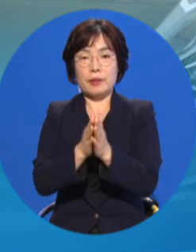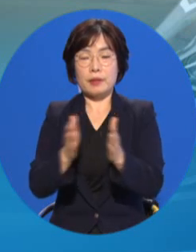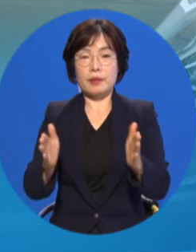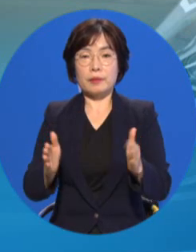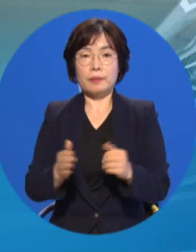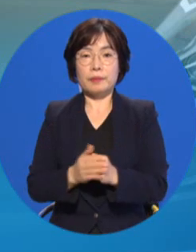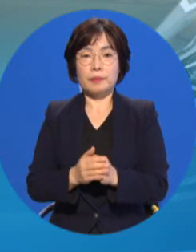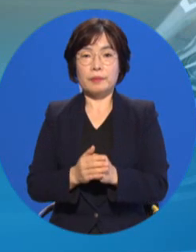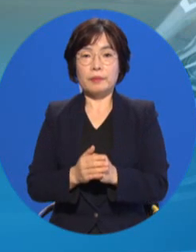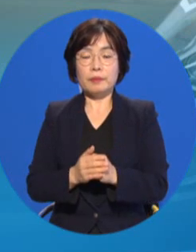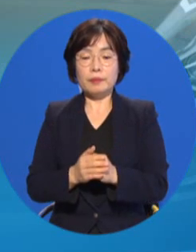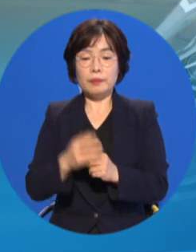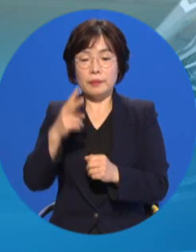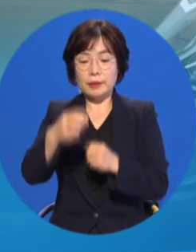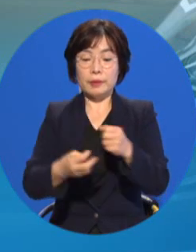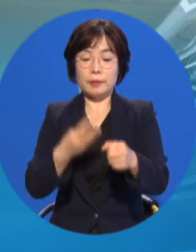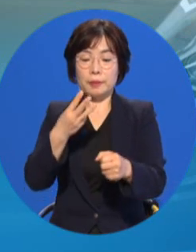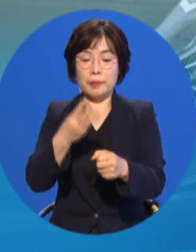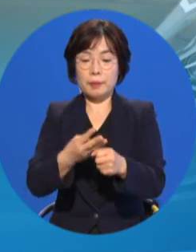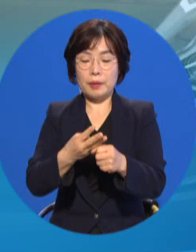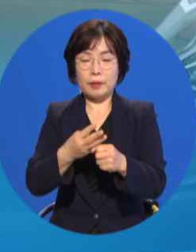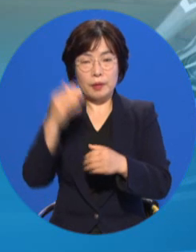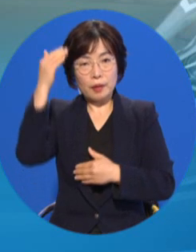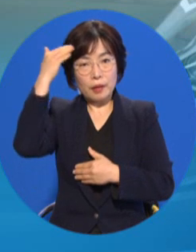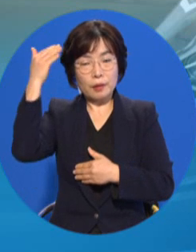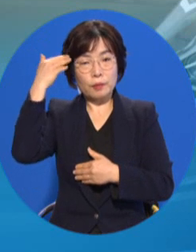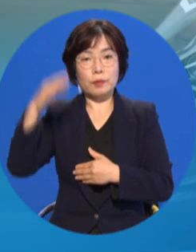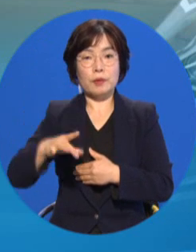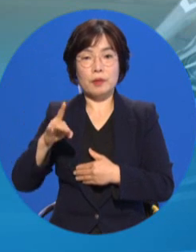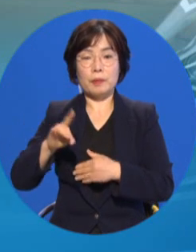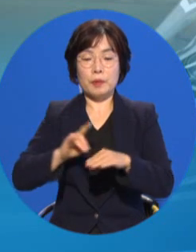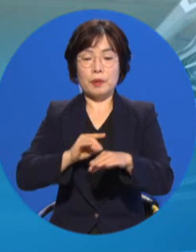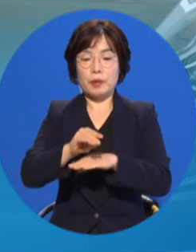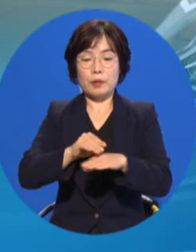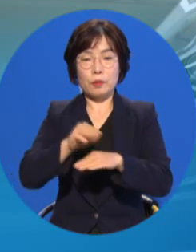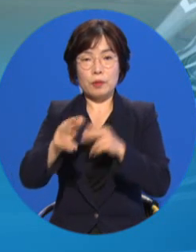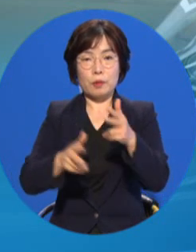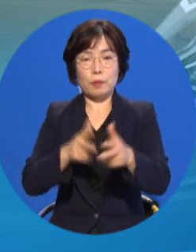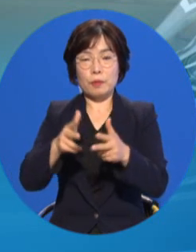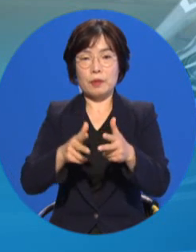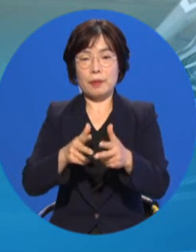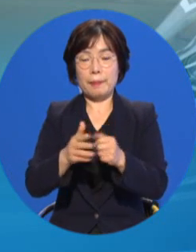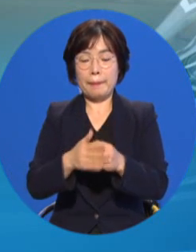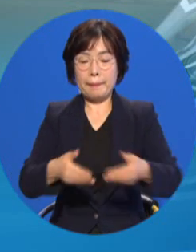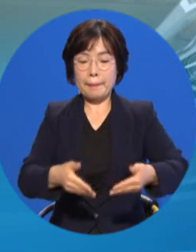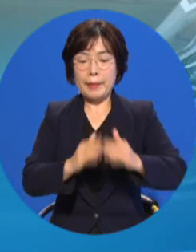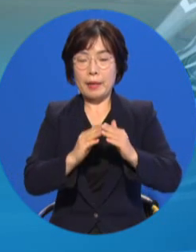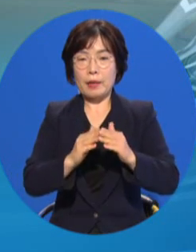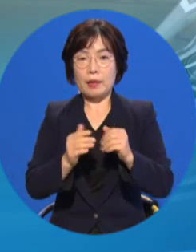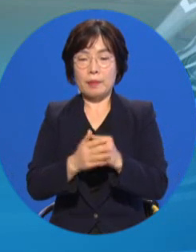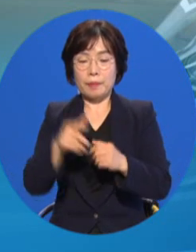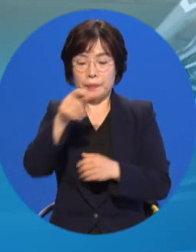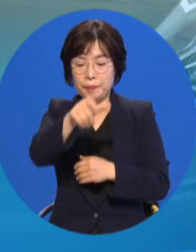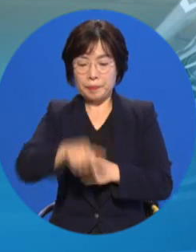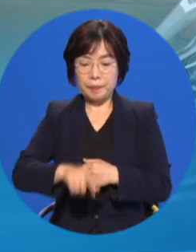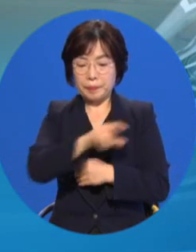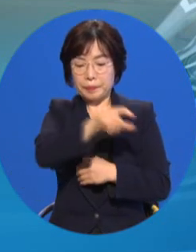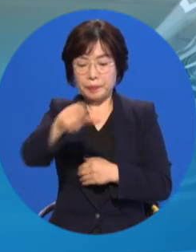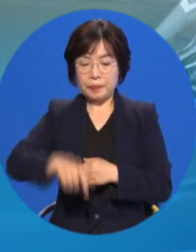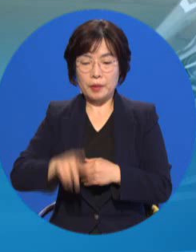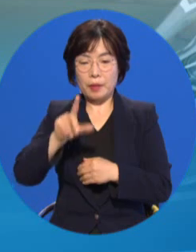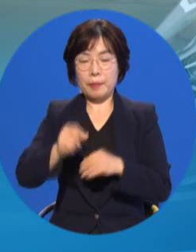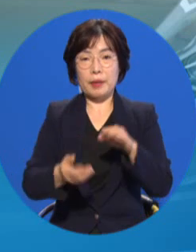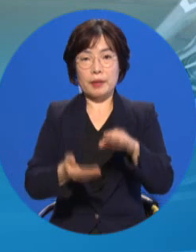알렸습니다. 23년 만에 국내에서 처음으로 자동차 공장 착공식이 열린 건데요. 직간접적으로 만 개가